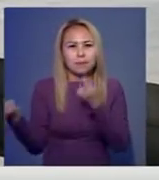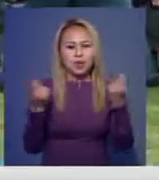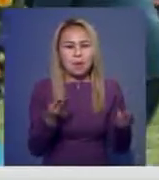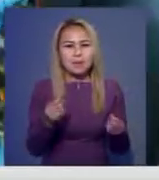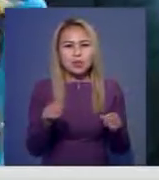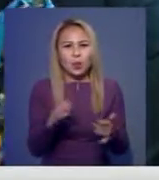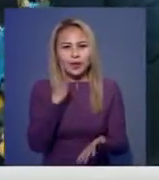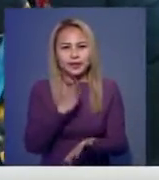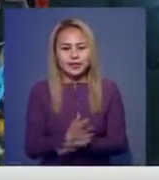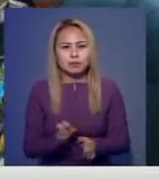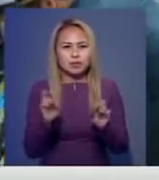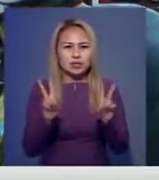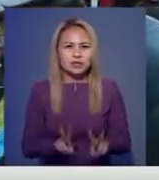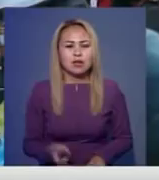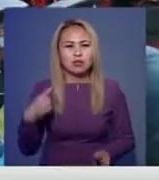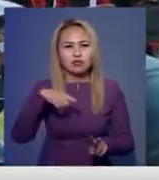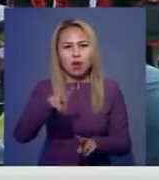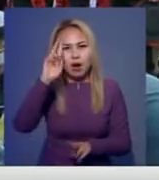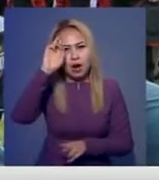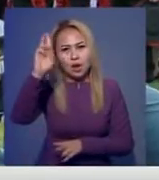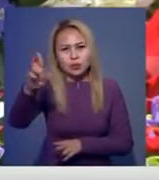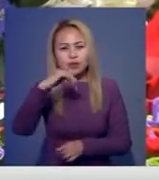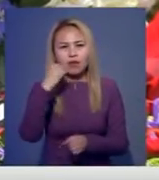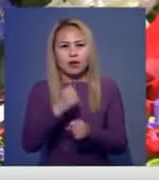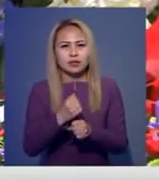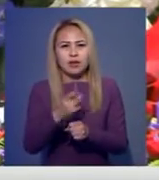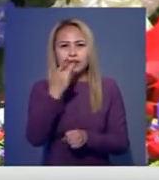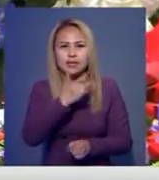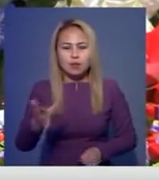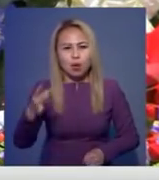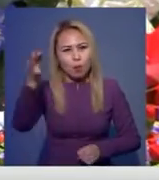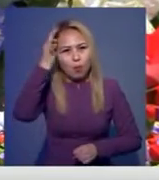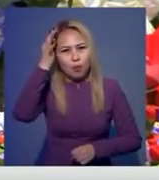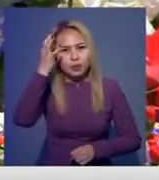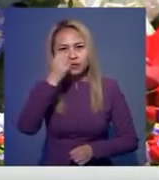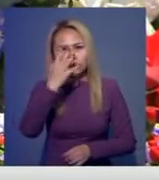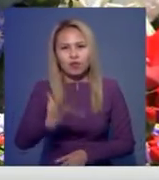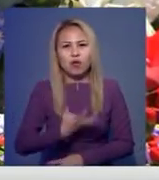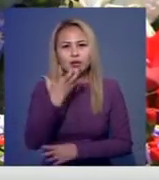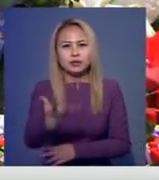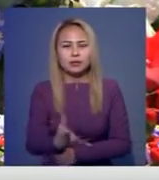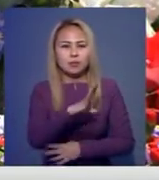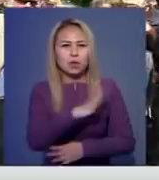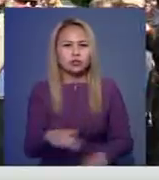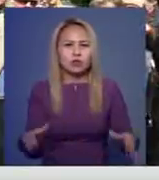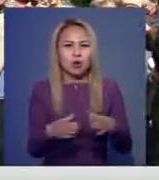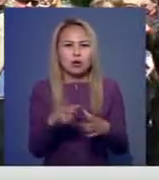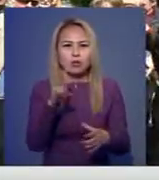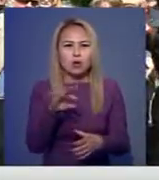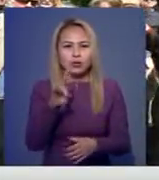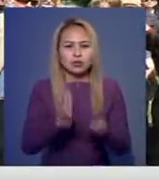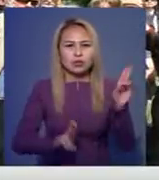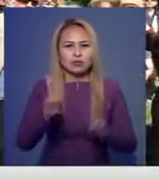бар. Атаулы күні әлгі мемлекеттердің өкілдері дипломаттар ескерткішке гүлдестелерін қойды. Шараны Лондондық